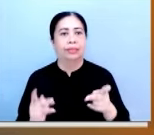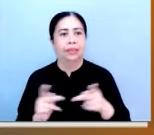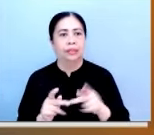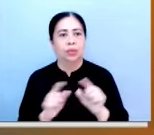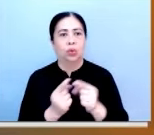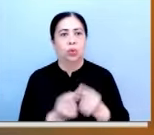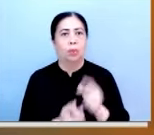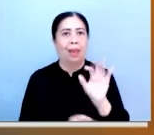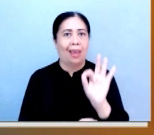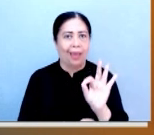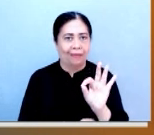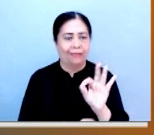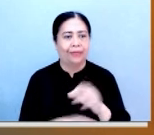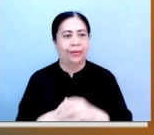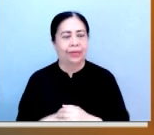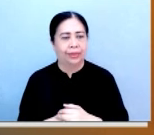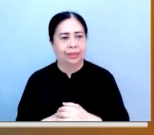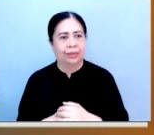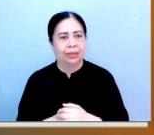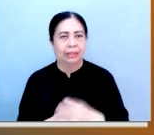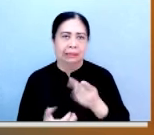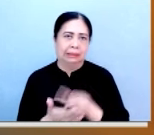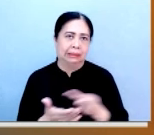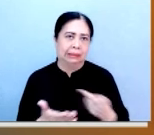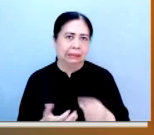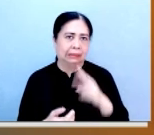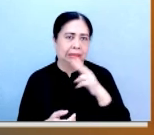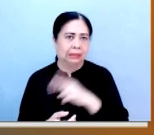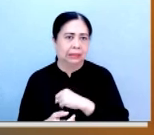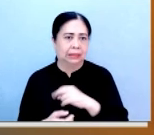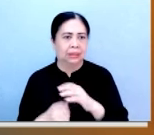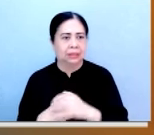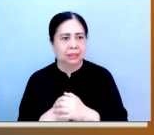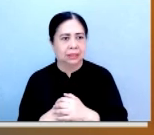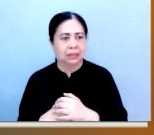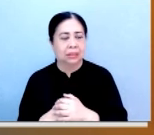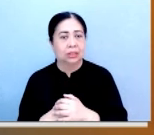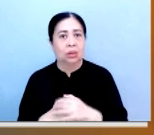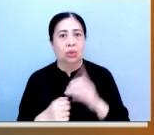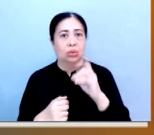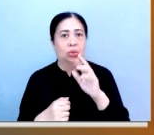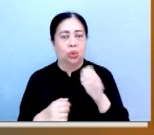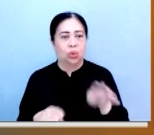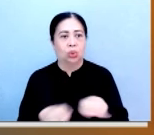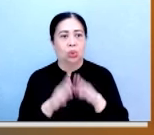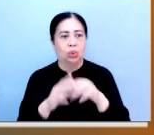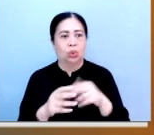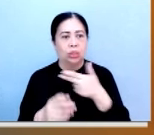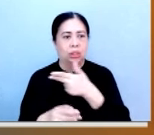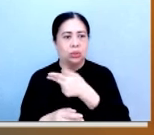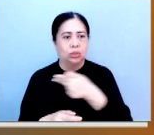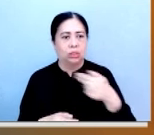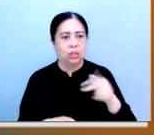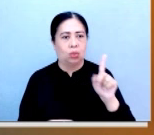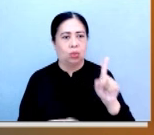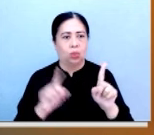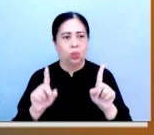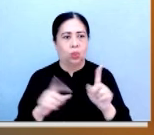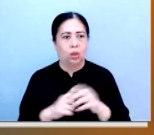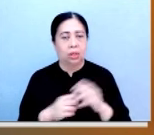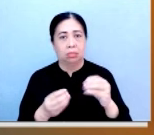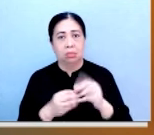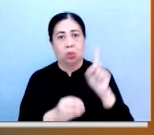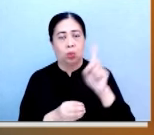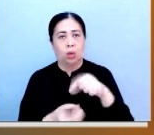Pilipinas sa qualifiers. Nabigo sila sa Vietnam 2-0, habang draw naman ang laro kontra Indonesia 1-1. Nanguna sa grupo ang